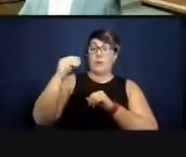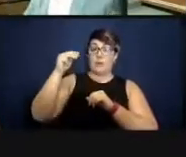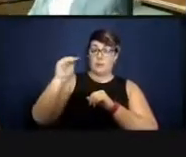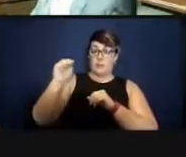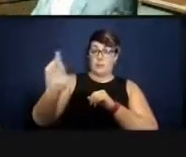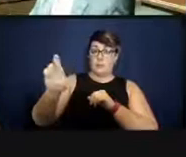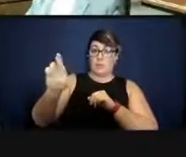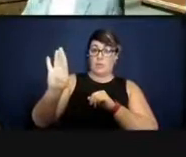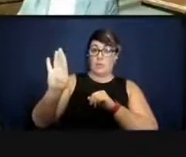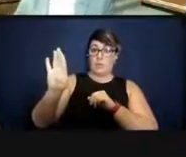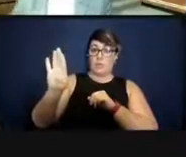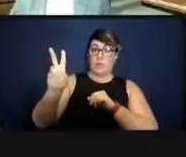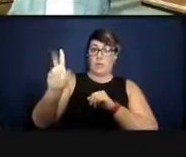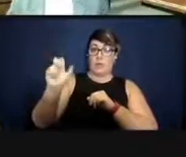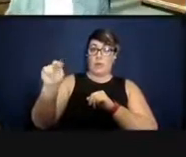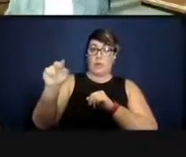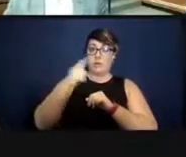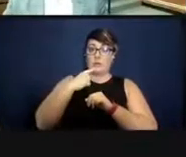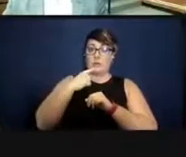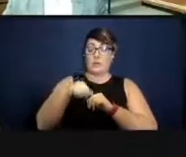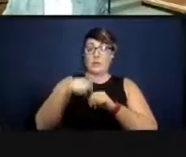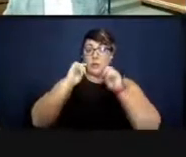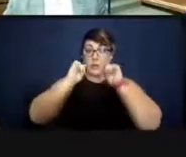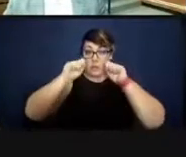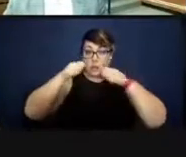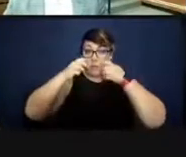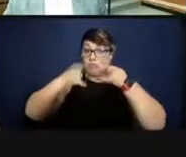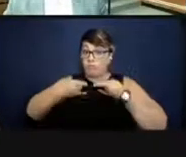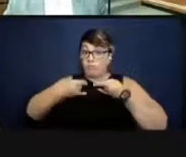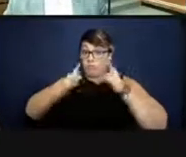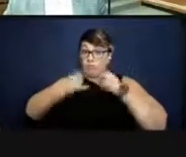Nimeambiwa na Bwana Brown kuwa